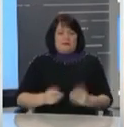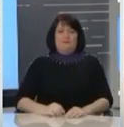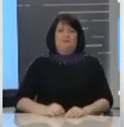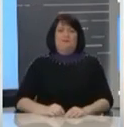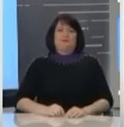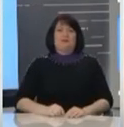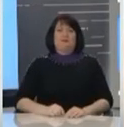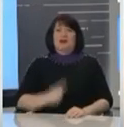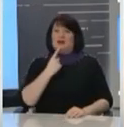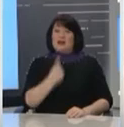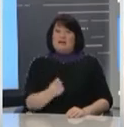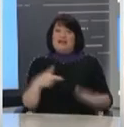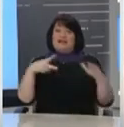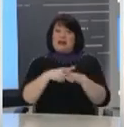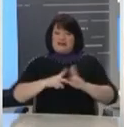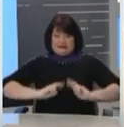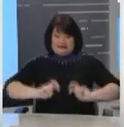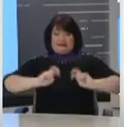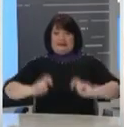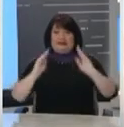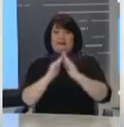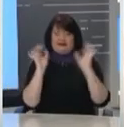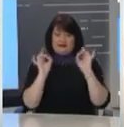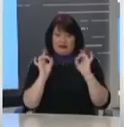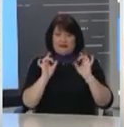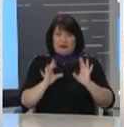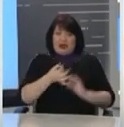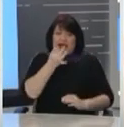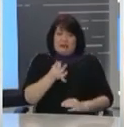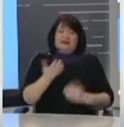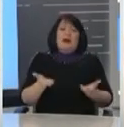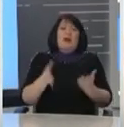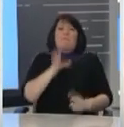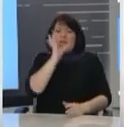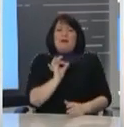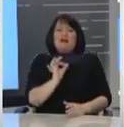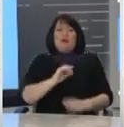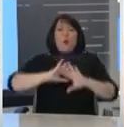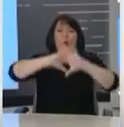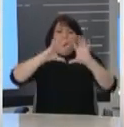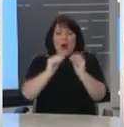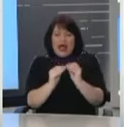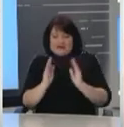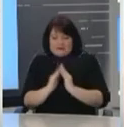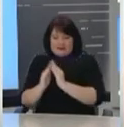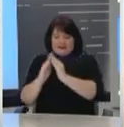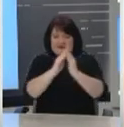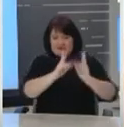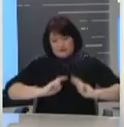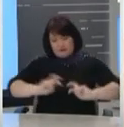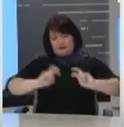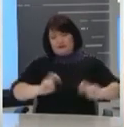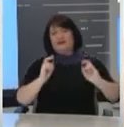Κανένα σπίτι στα χέρια τραπεζίτη. Στην πραγματικότητα όλα τα σπίτια πηγαίνουν στα χέρια των